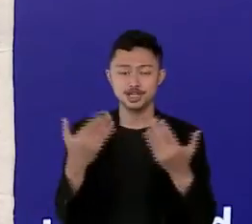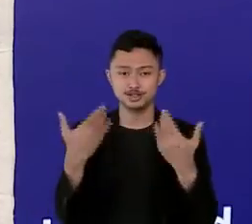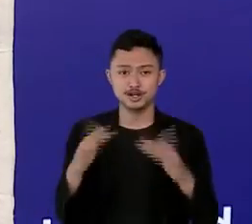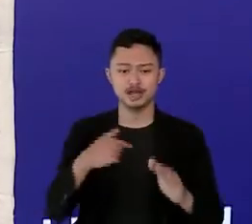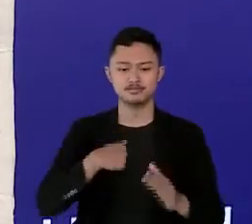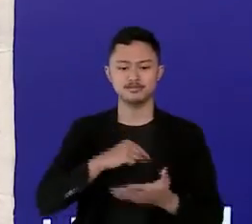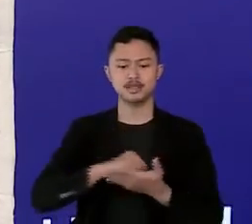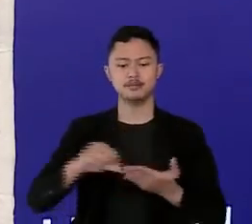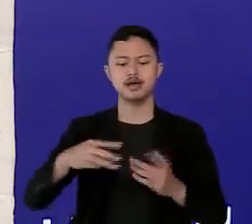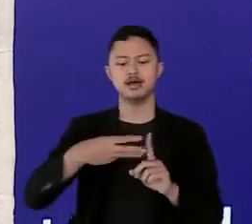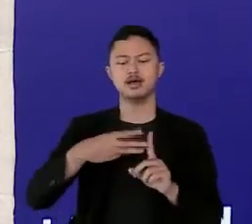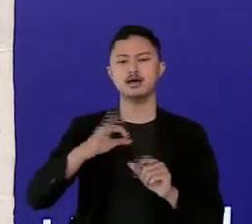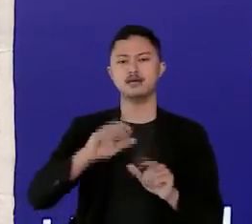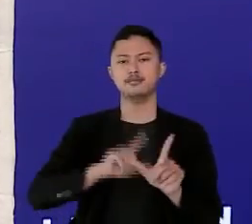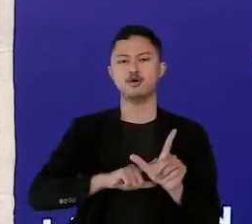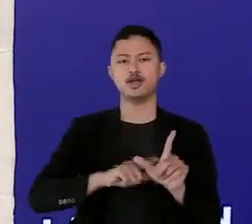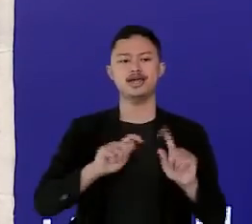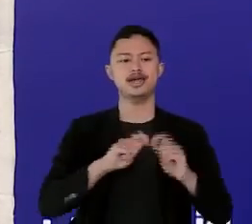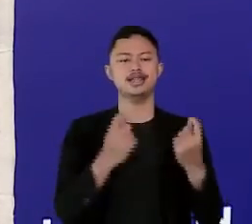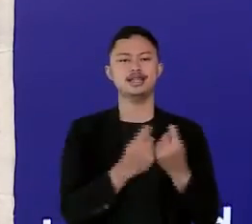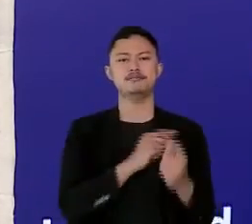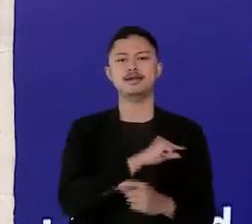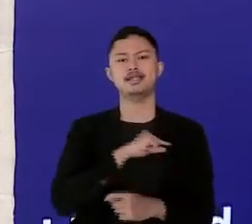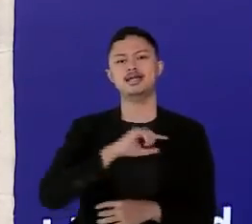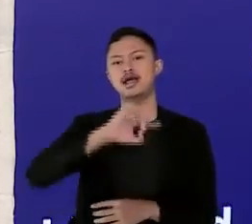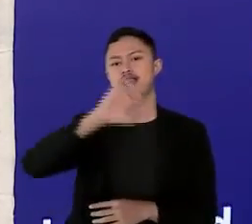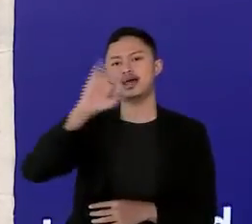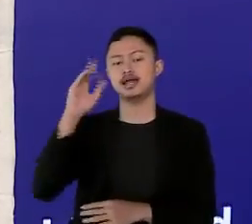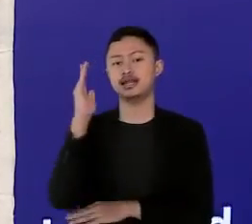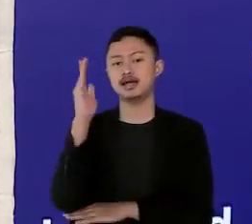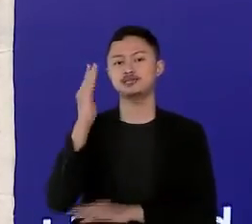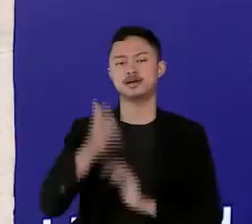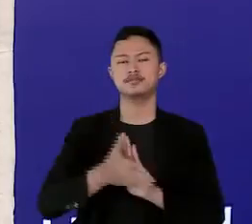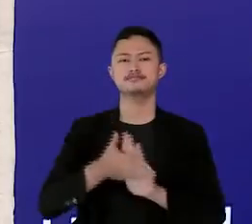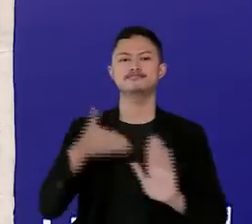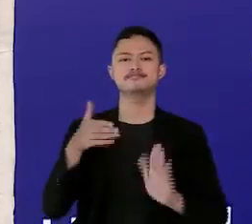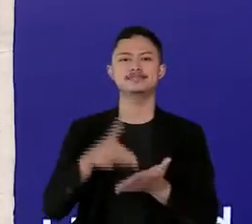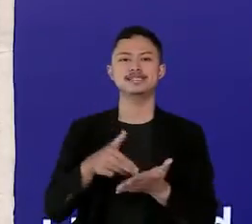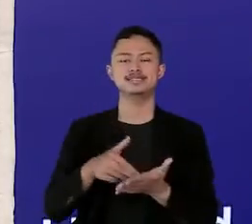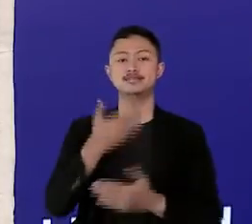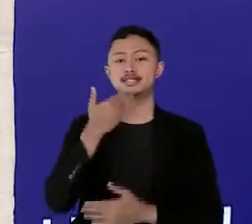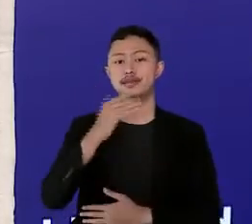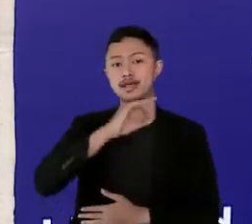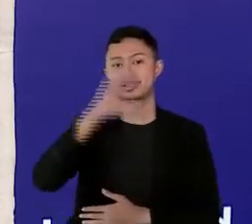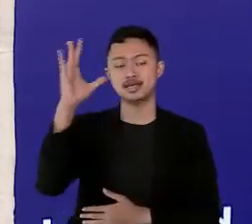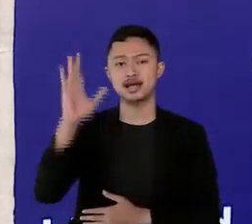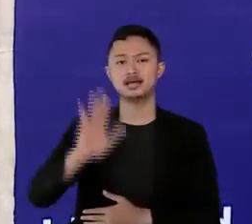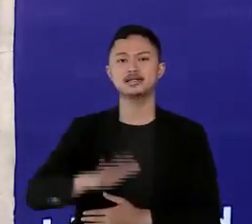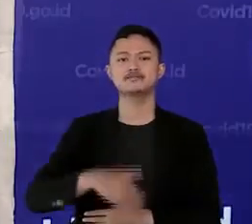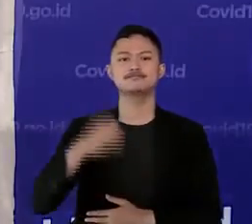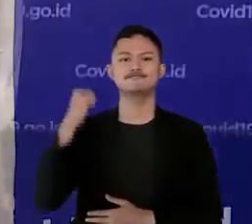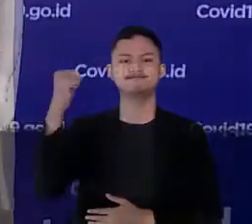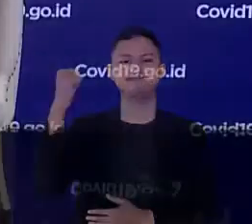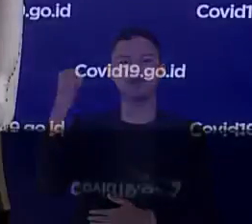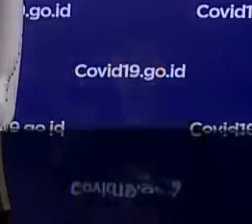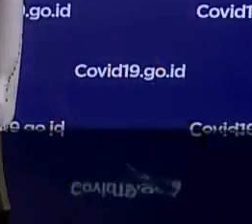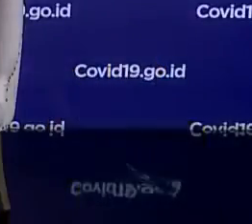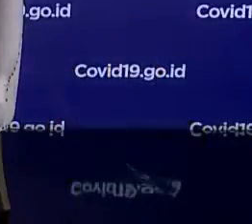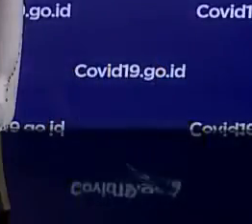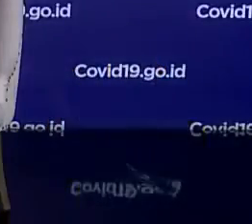hari ini saya Boy bakamaro Ginting bersama tim yang bertugas dan para narasumber pamit undur diri Selamat siang dan salam